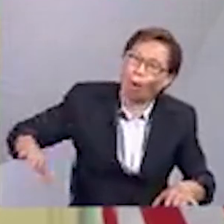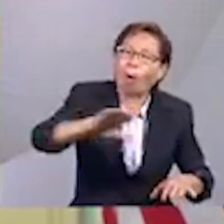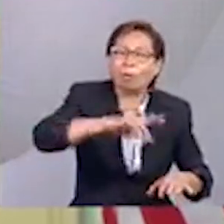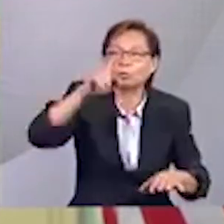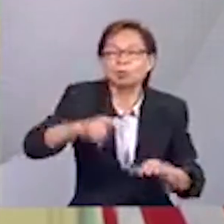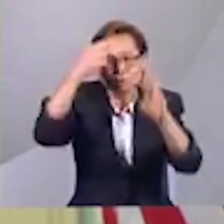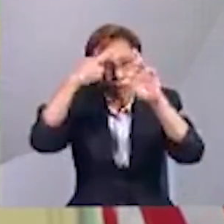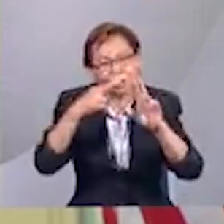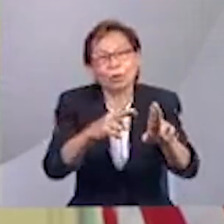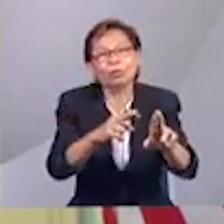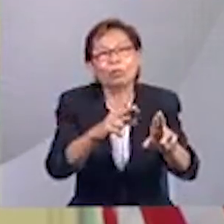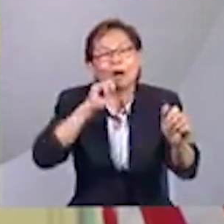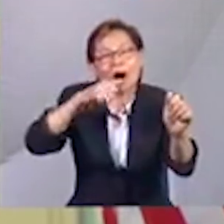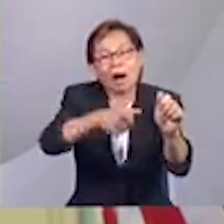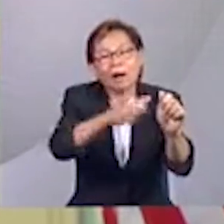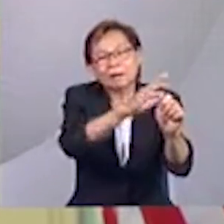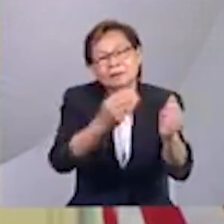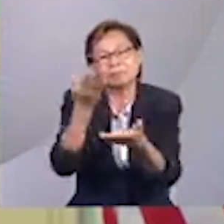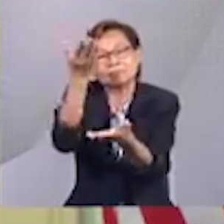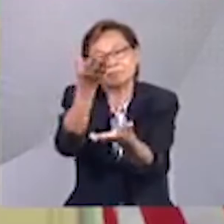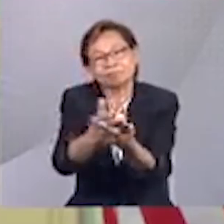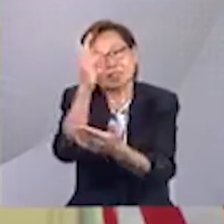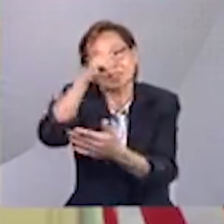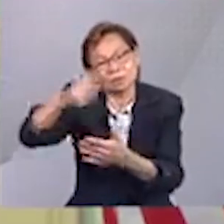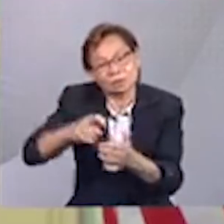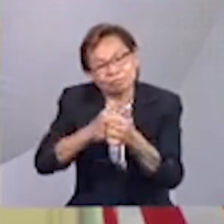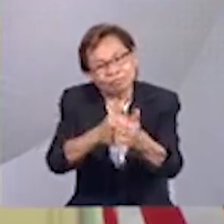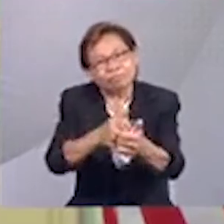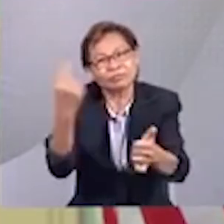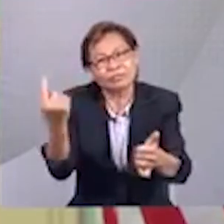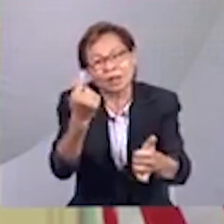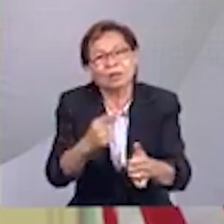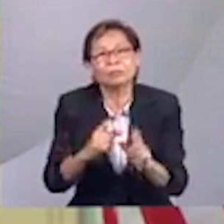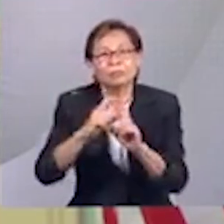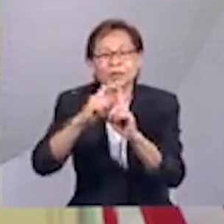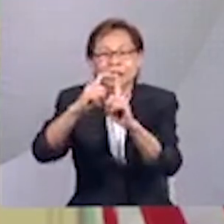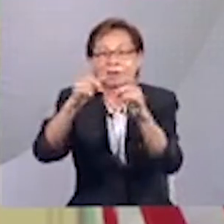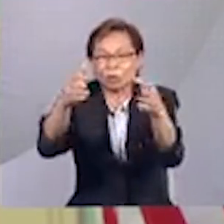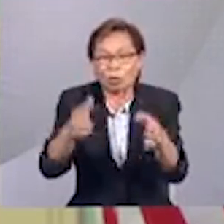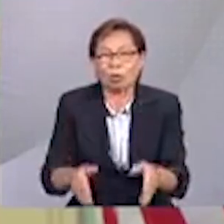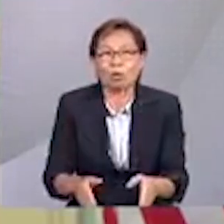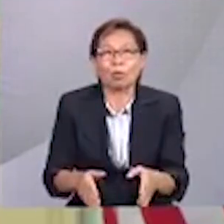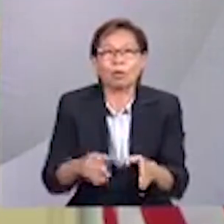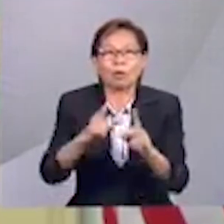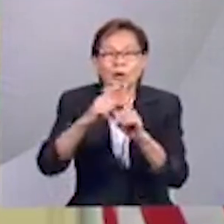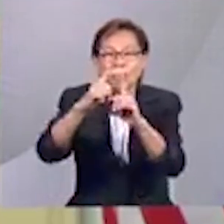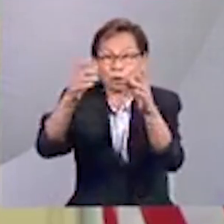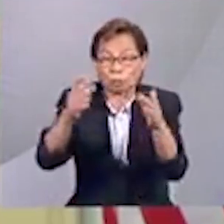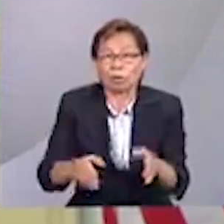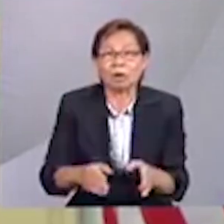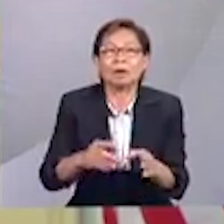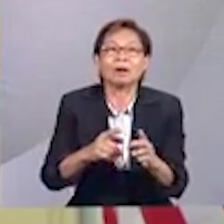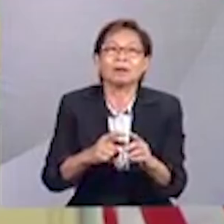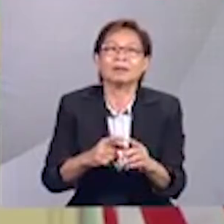terus patuh kepada arahan dan saranan kerajaan. Kata seorang dibulati, kata